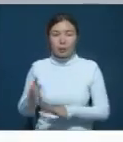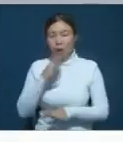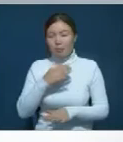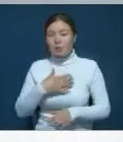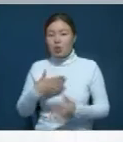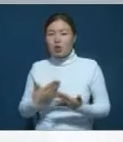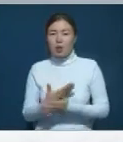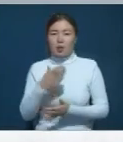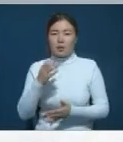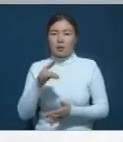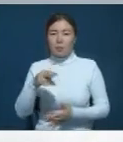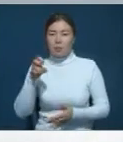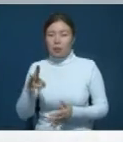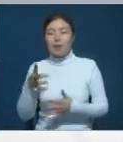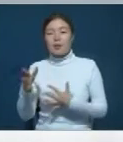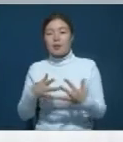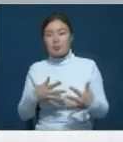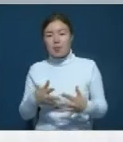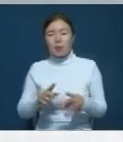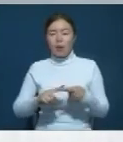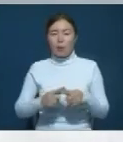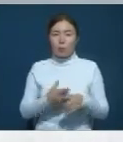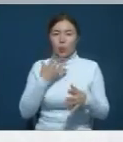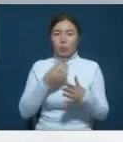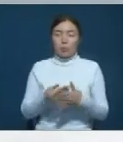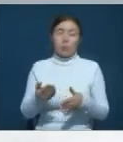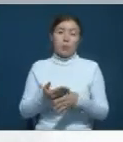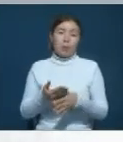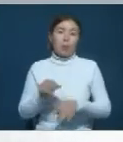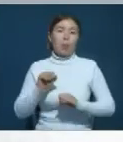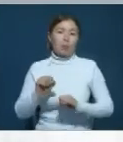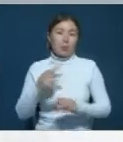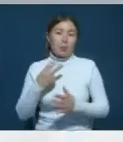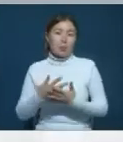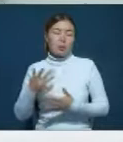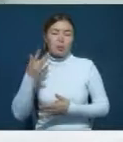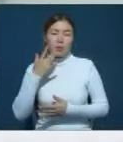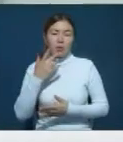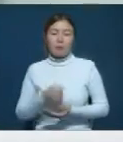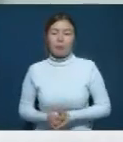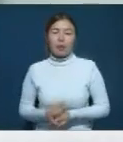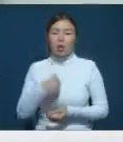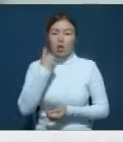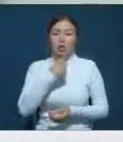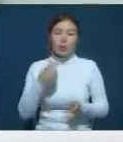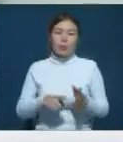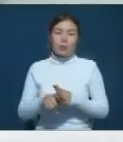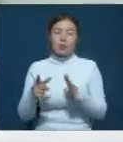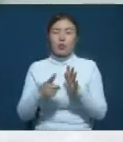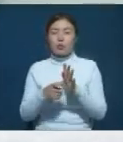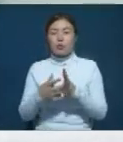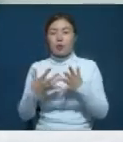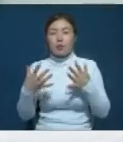Бізге жаңа серпін экспертиза және технологиялар жағынан өз көмегін және қолдауын көрсетіп келеді. Жыл басынан бері 700-ден